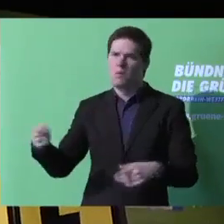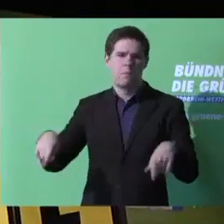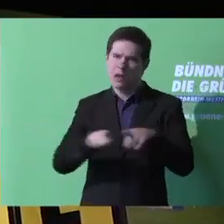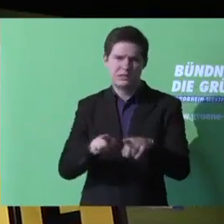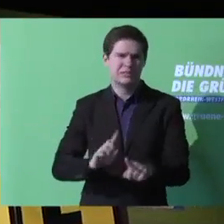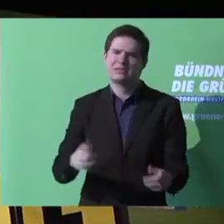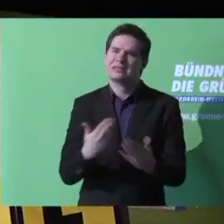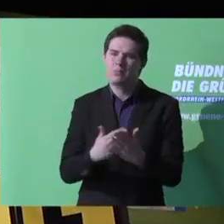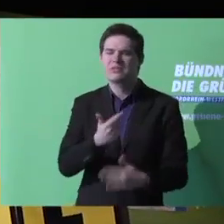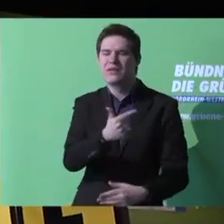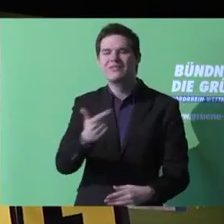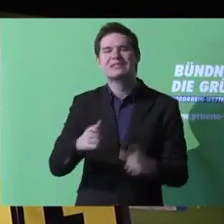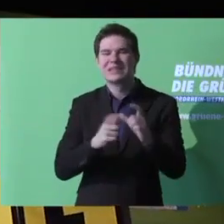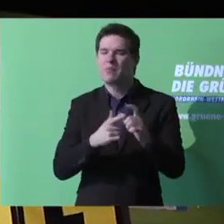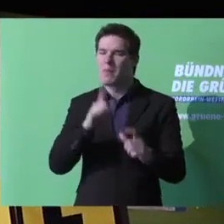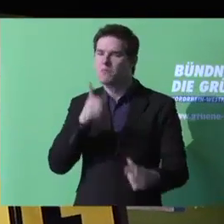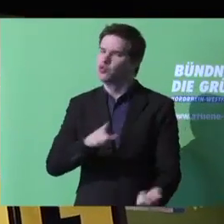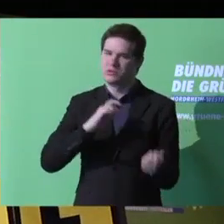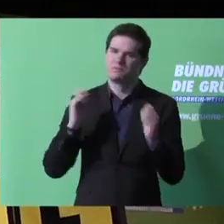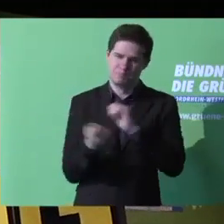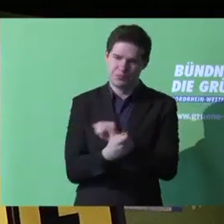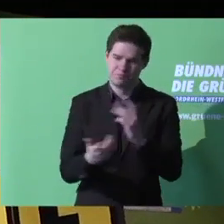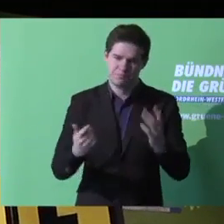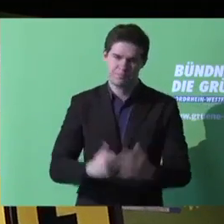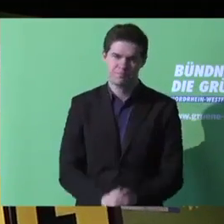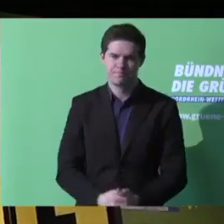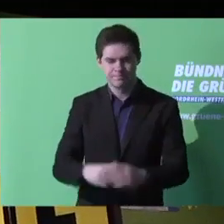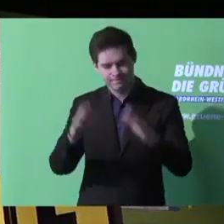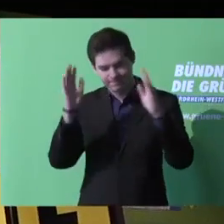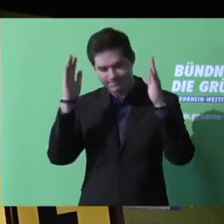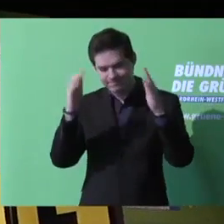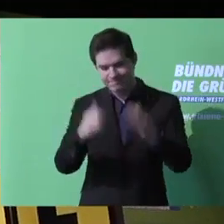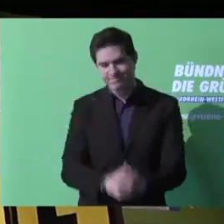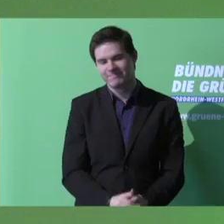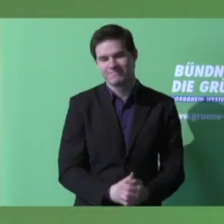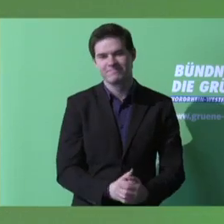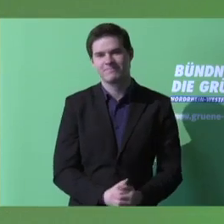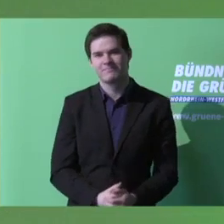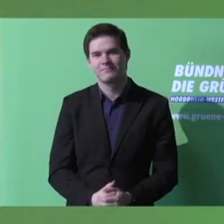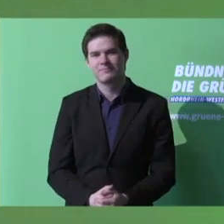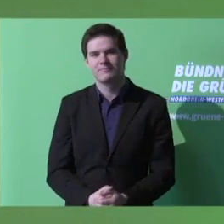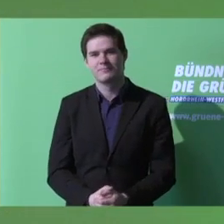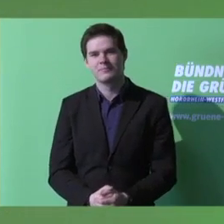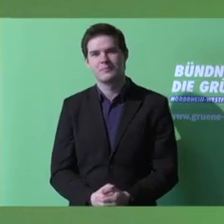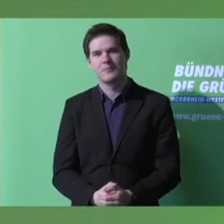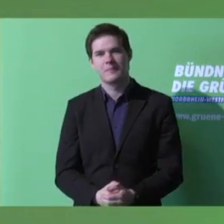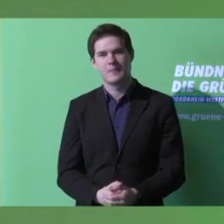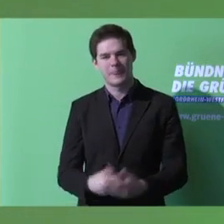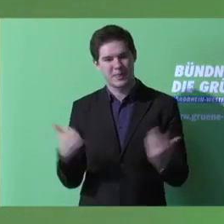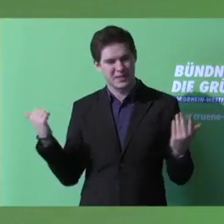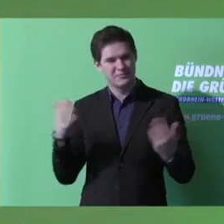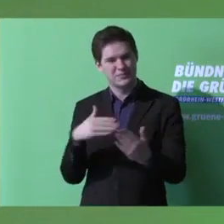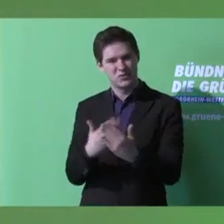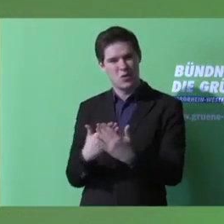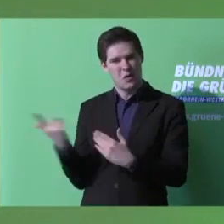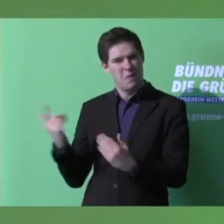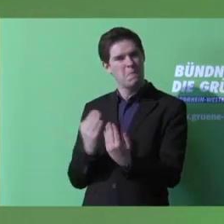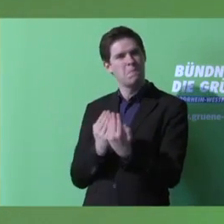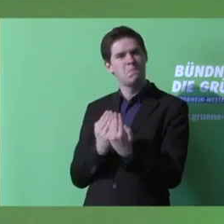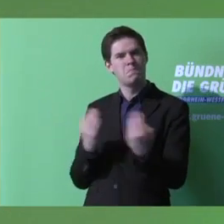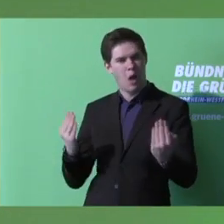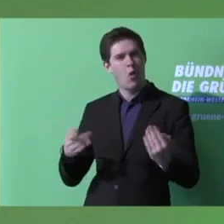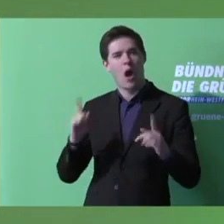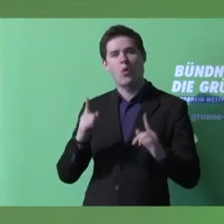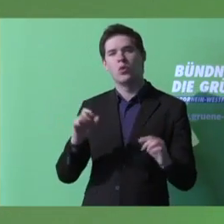September. Und diese Mauer steht für das ignorante Leugnen, dass wir zum Beispiel